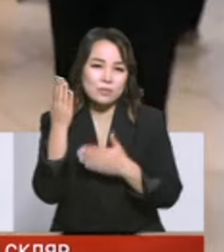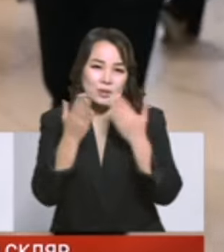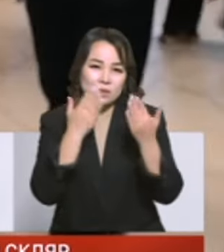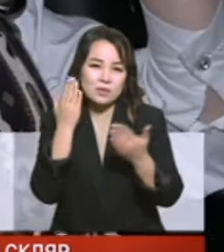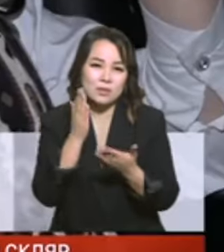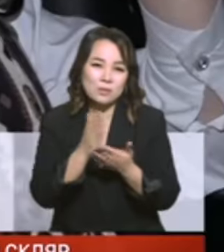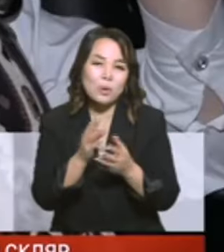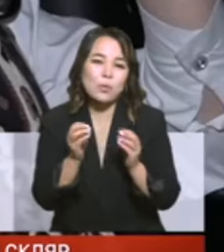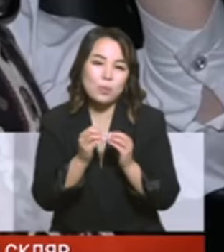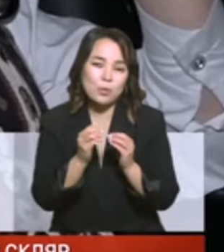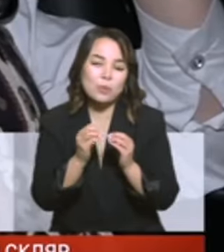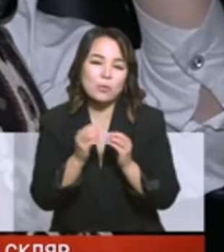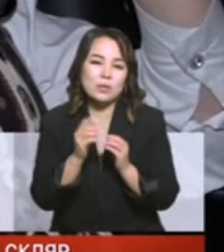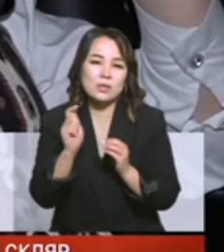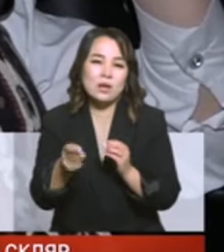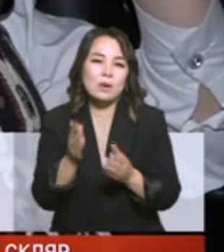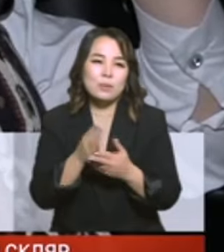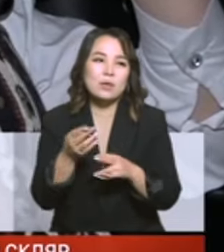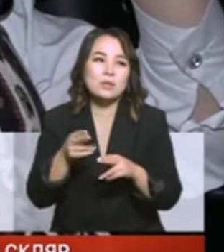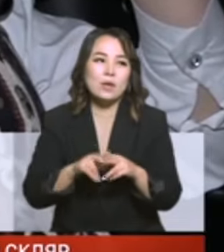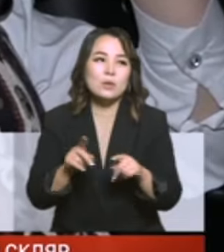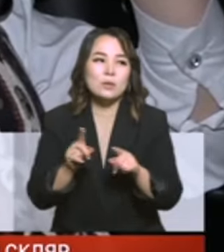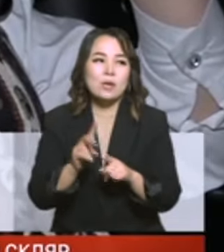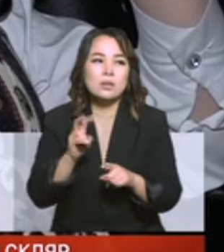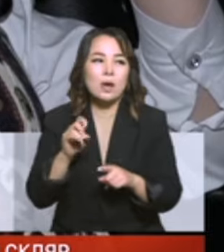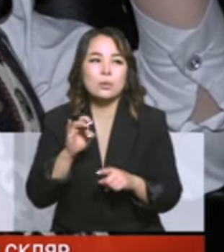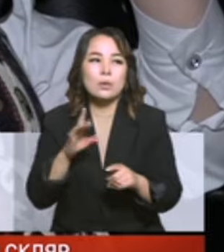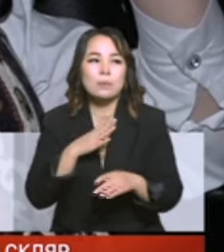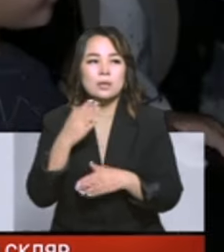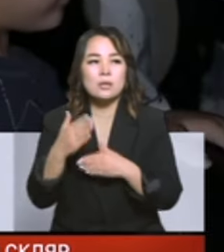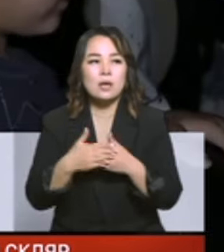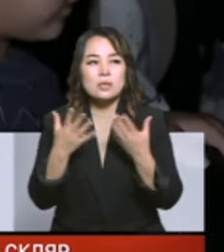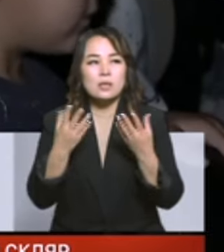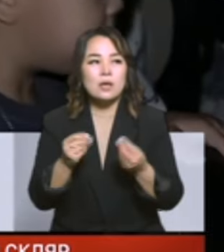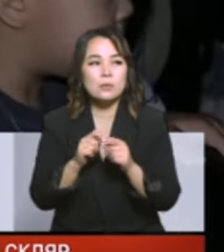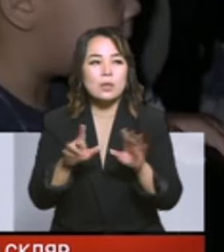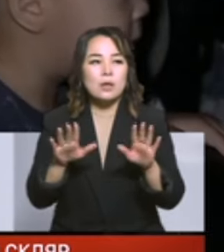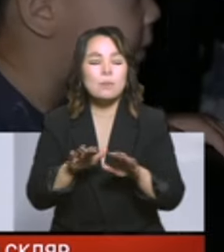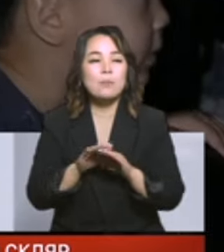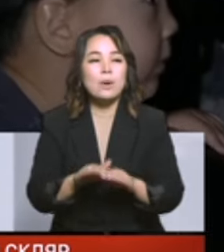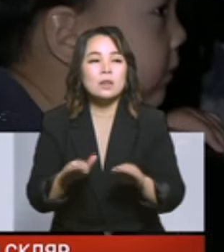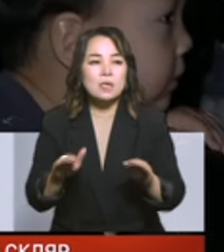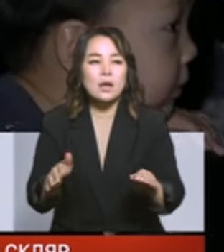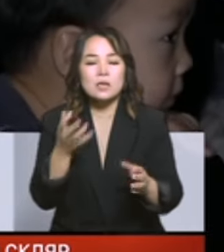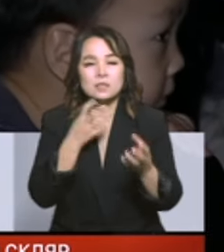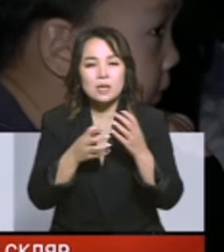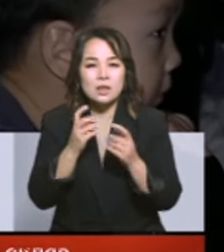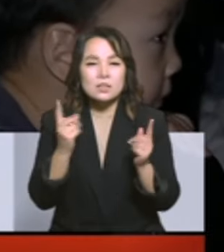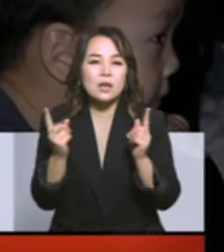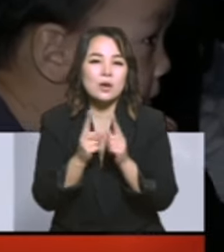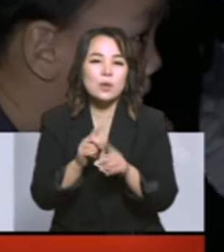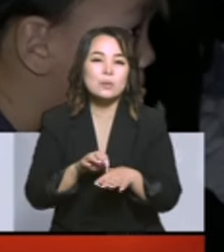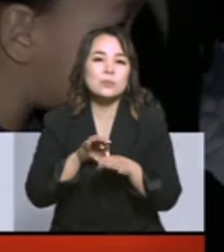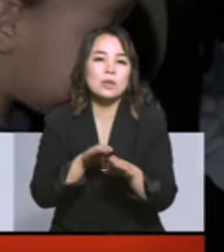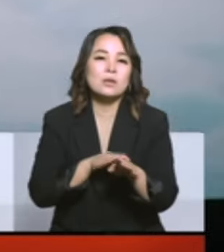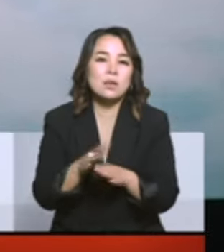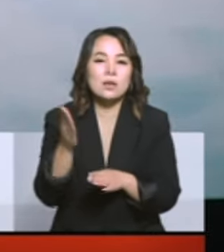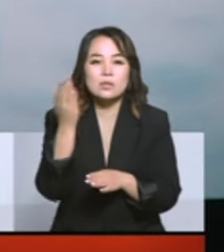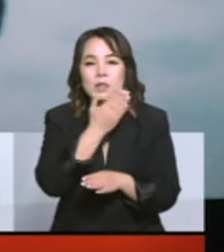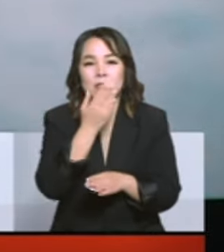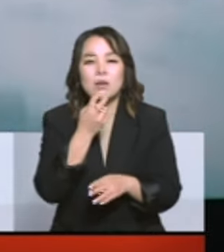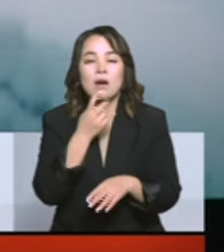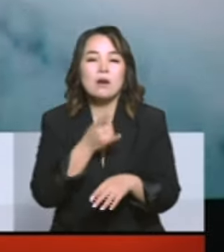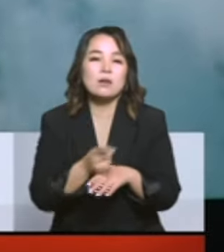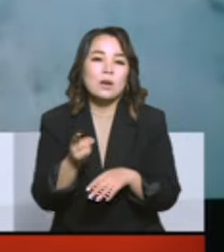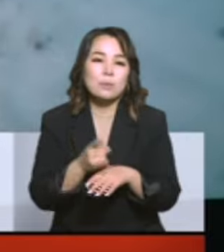қоям. Наурыз мерекесі қарсаңда түсірілген фильмді әсіресе мектеп жасындағы балалар ыстық ықыласпен қабылдады.